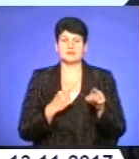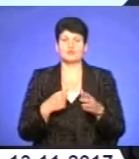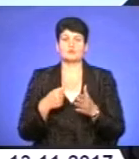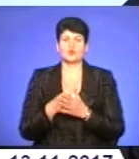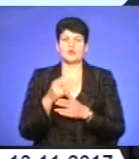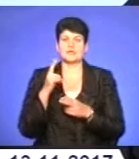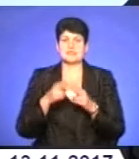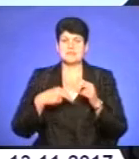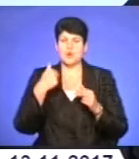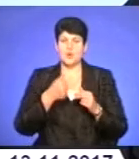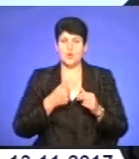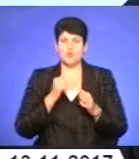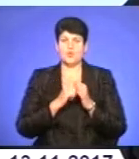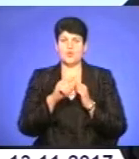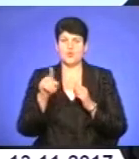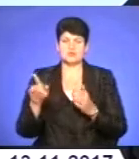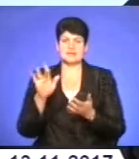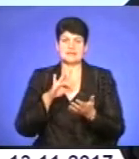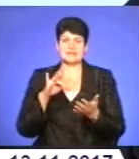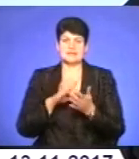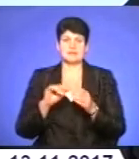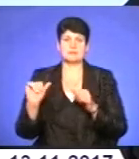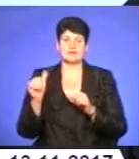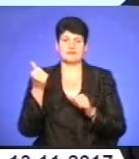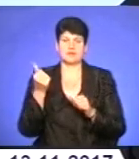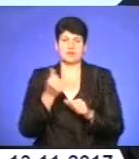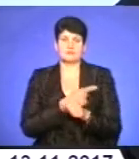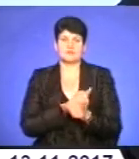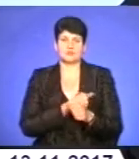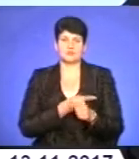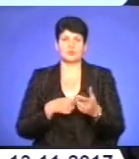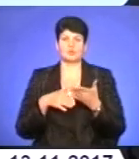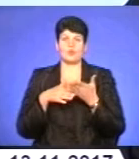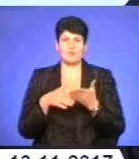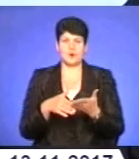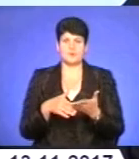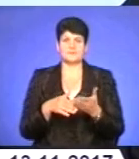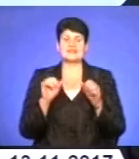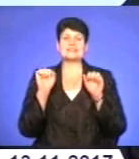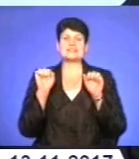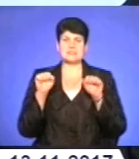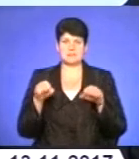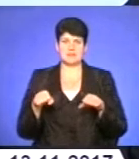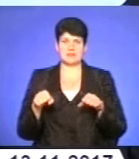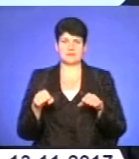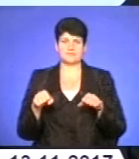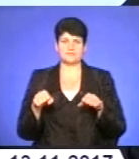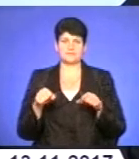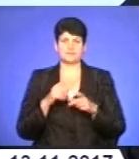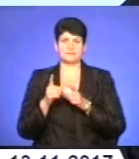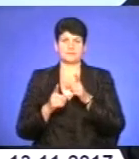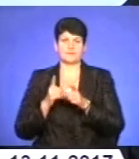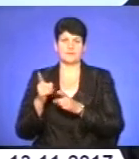року кожний центр первинної медико-санітарної допомоги зміг переформатуватися